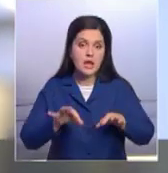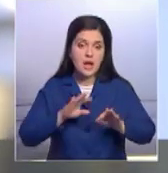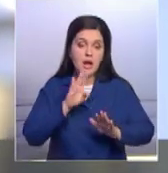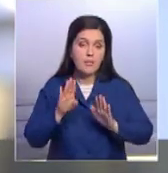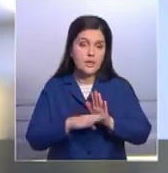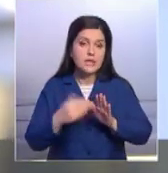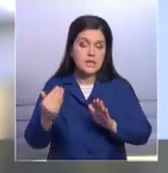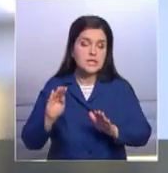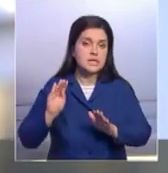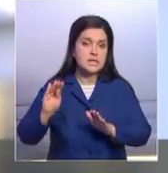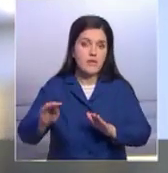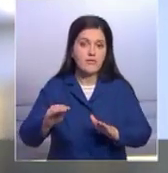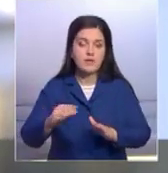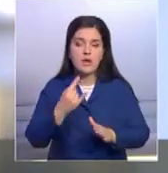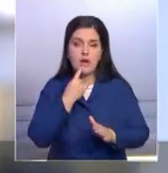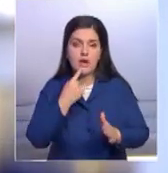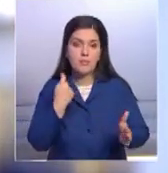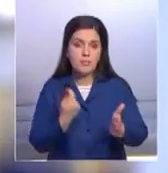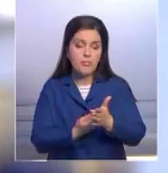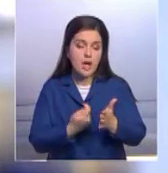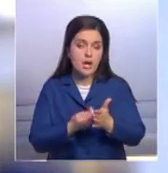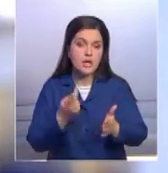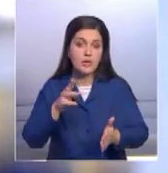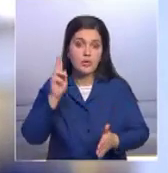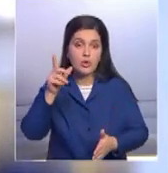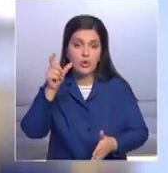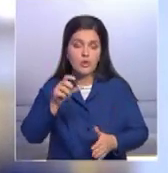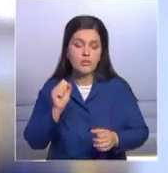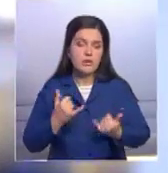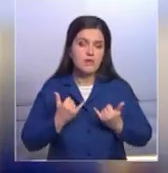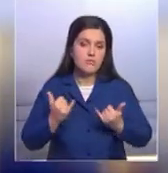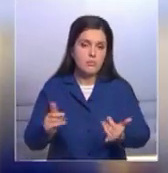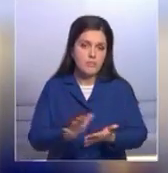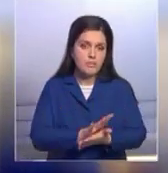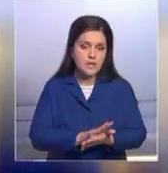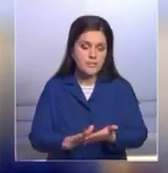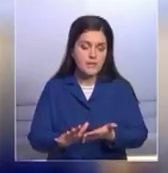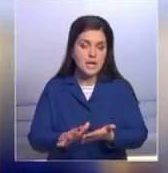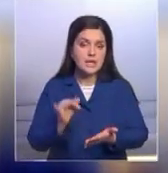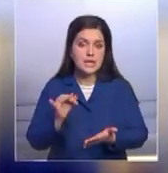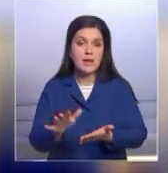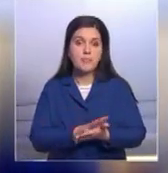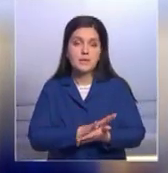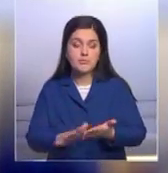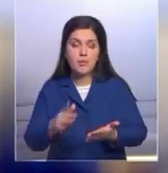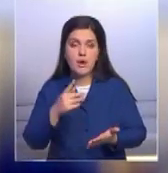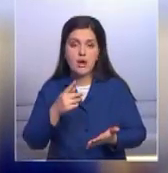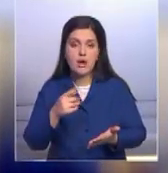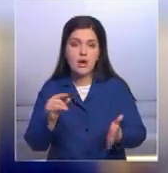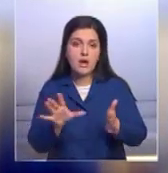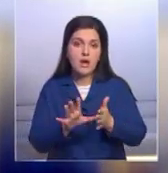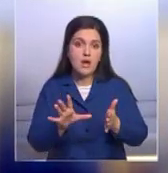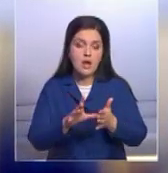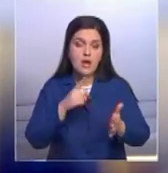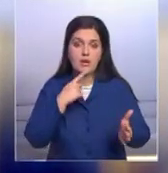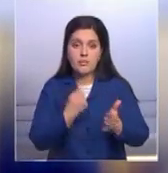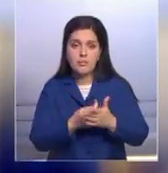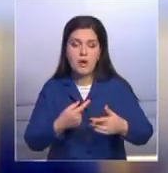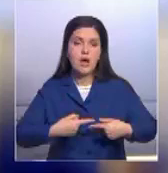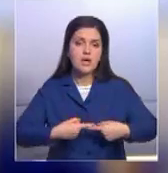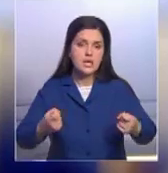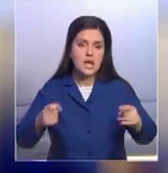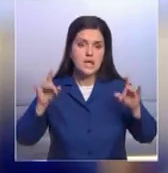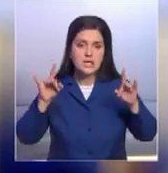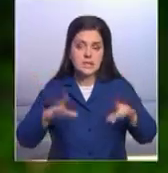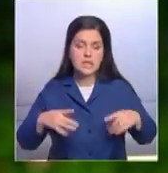ставит заправки. И для своих клиентов эта зарядка бесплатная. И бесплатные зарядки в заведениях, в отелях, в